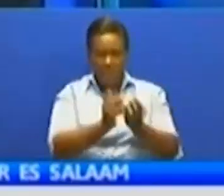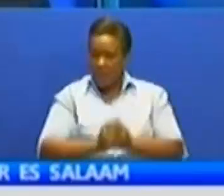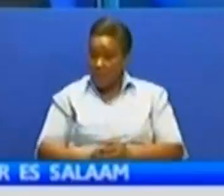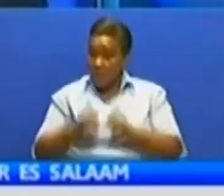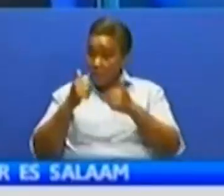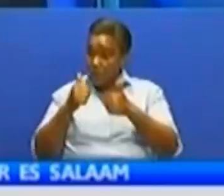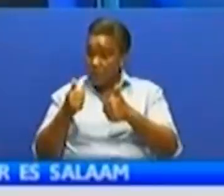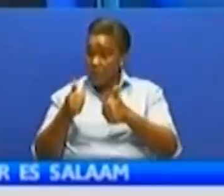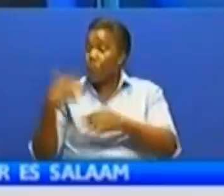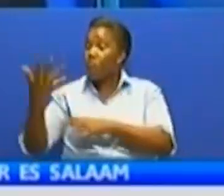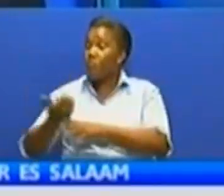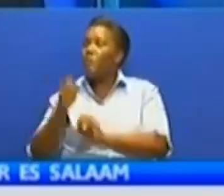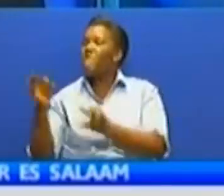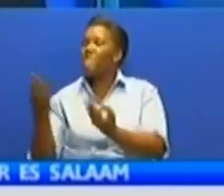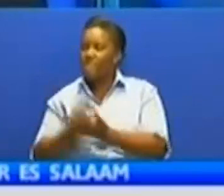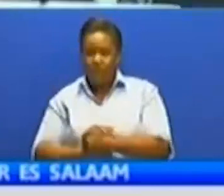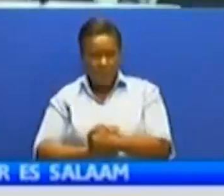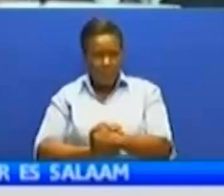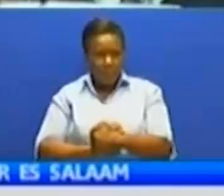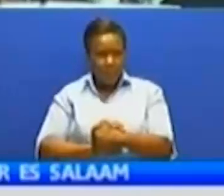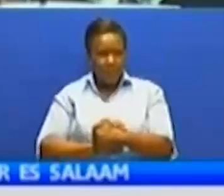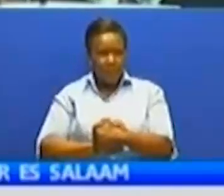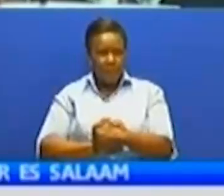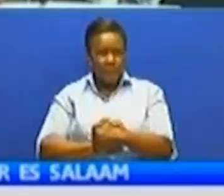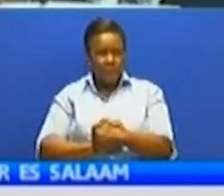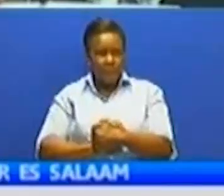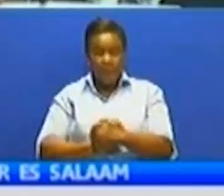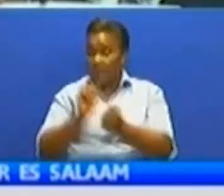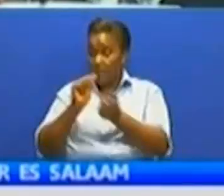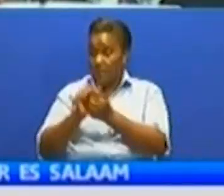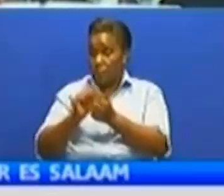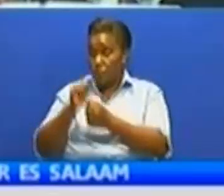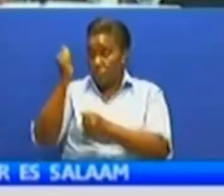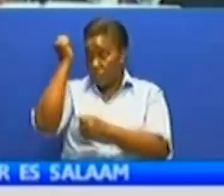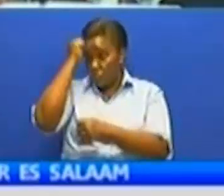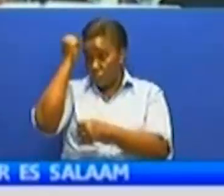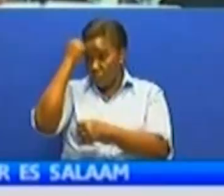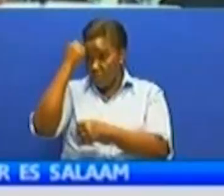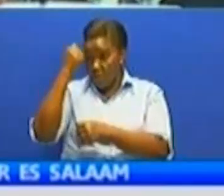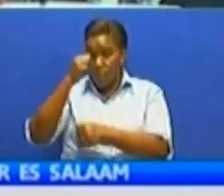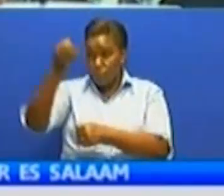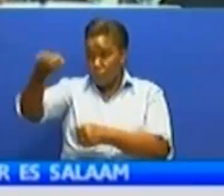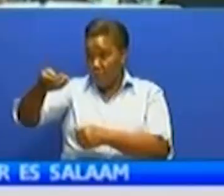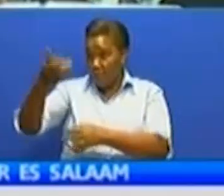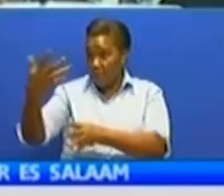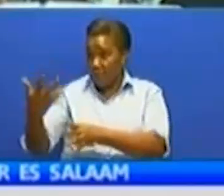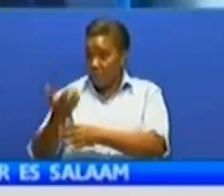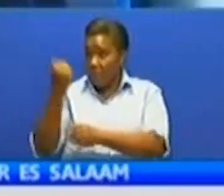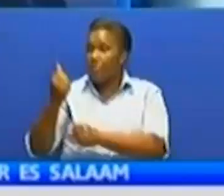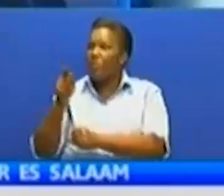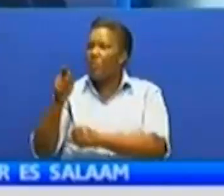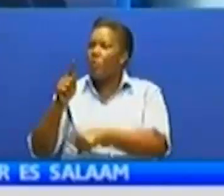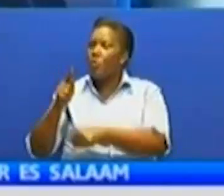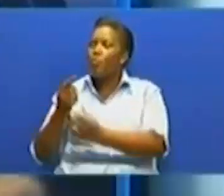kwa namna gani? Kwa mwezi. Kwa mwezi. Hmm. Na kitu kingine cha kukumbuka ni kwamba kupatwa kwa mwezi kuna kuwa kurefu zaidi.